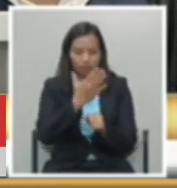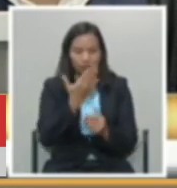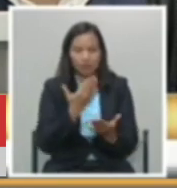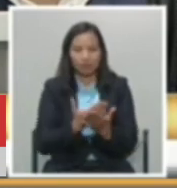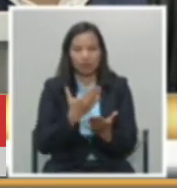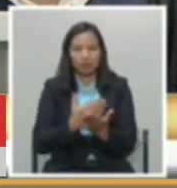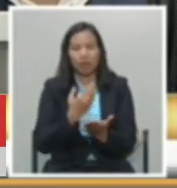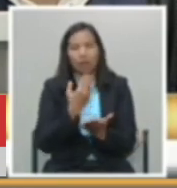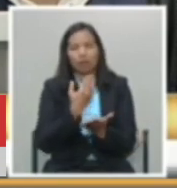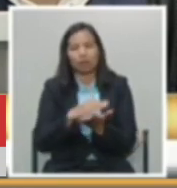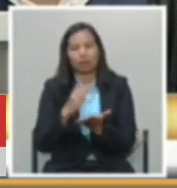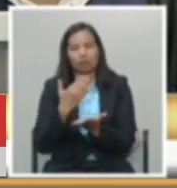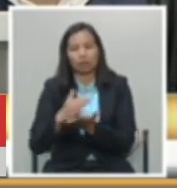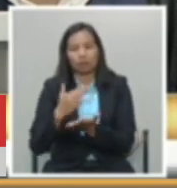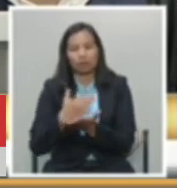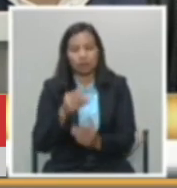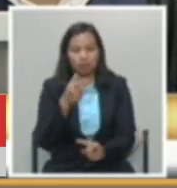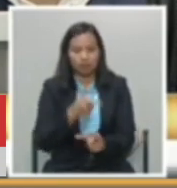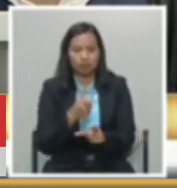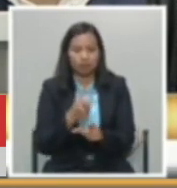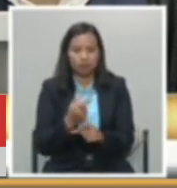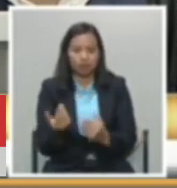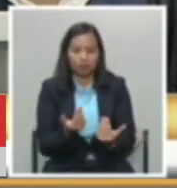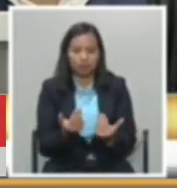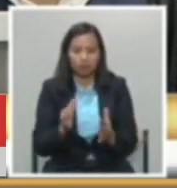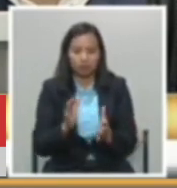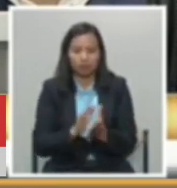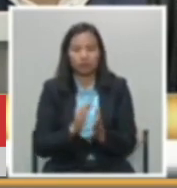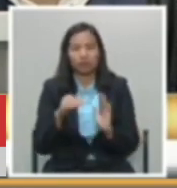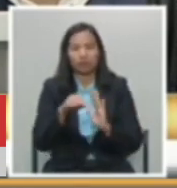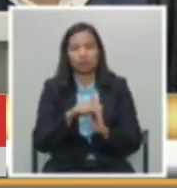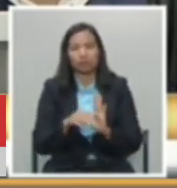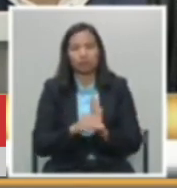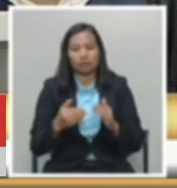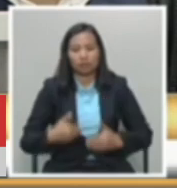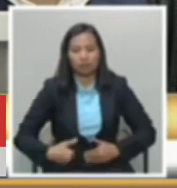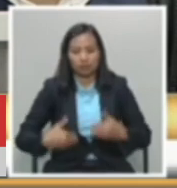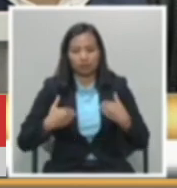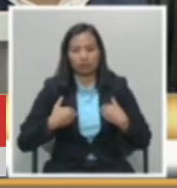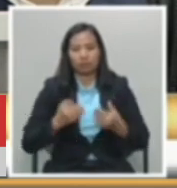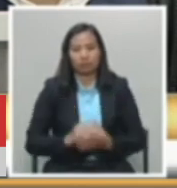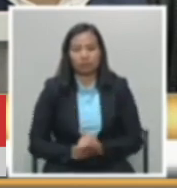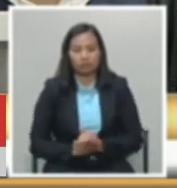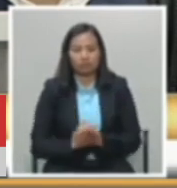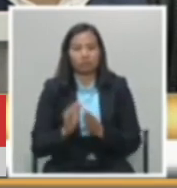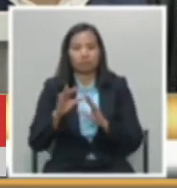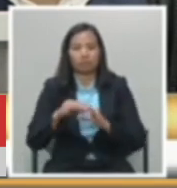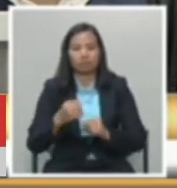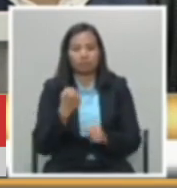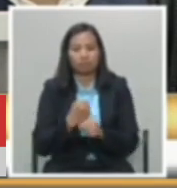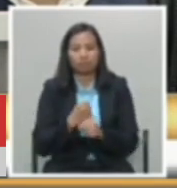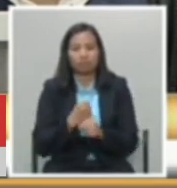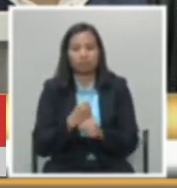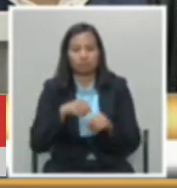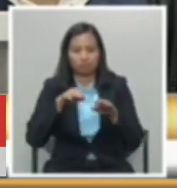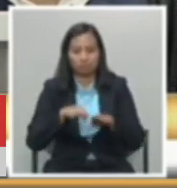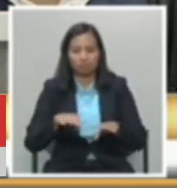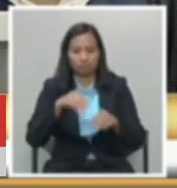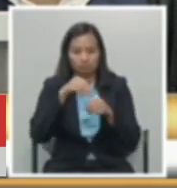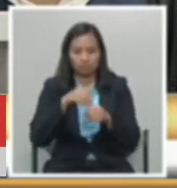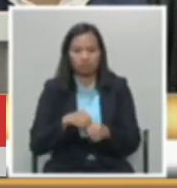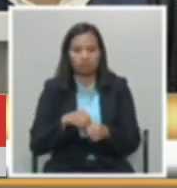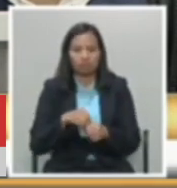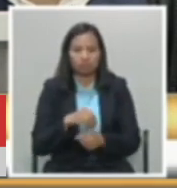หนี้ไม่มีเงินเลี้ยงลูกไม่มีเงินที่จะดำรงชีวิตเพราะนั้นจึงกลายเป็นสภาพว่าเด็กอยู่กับคน